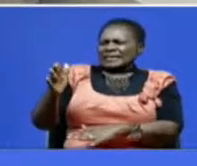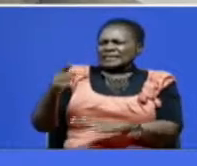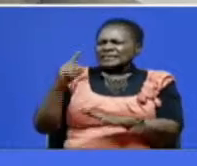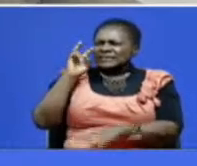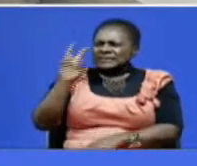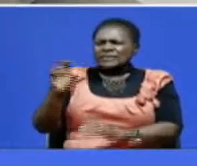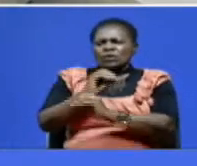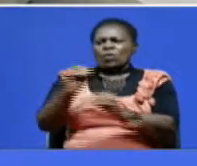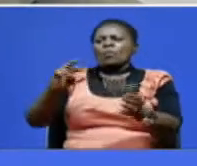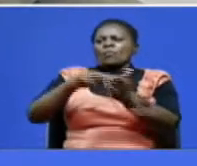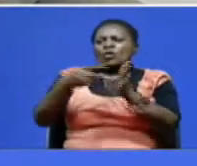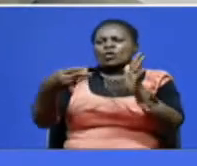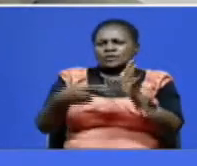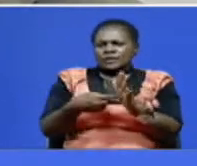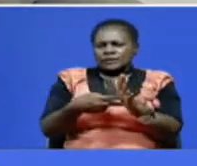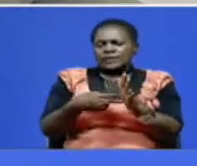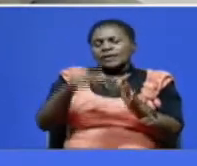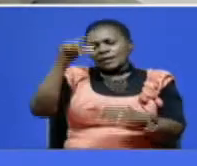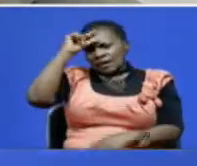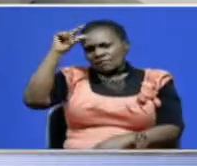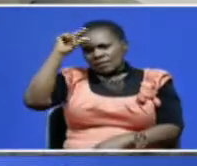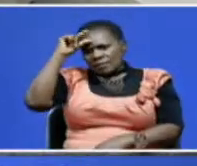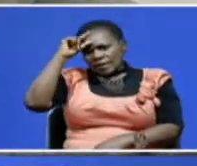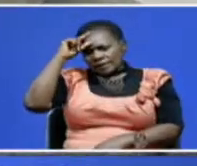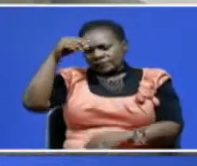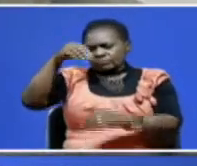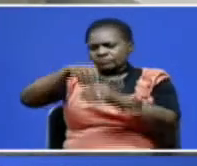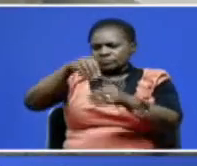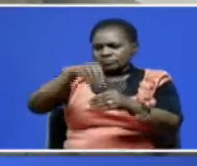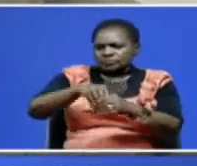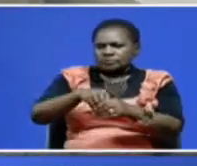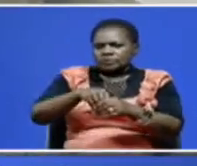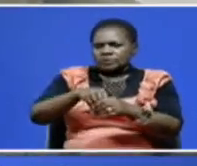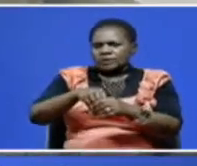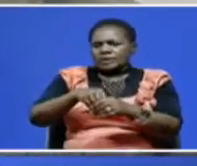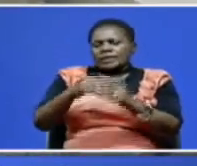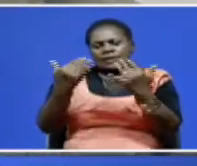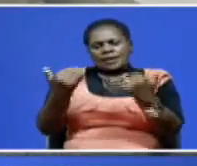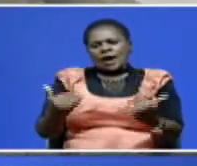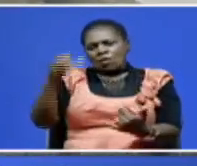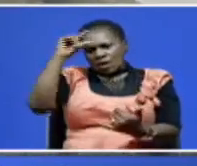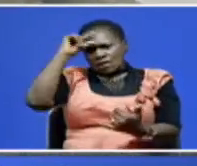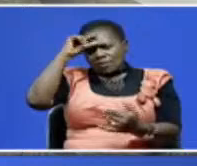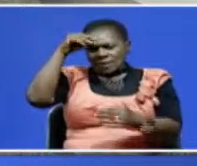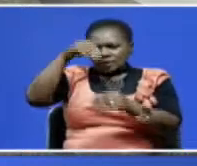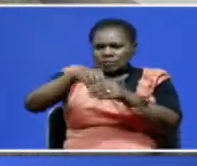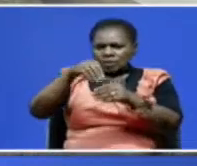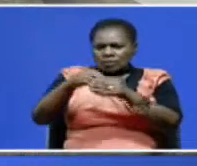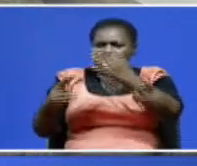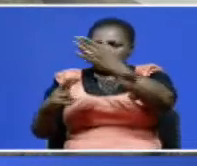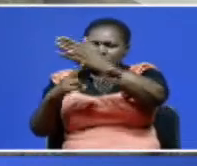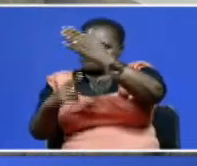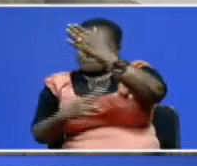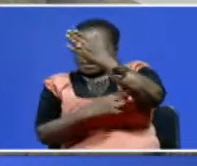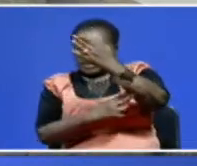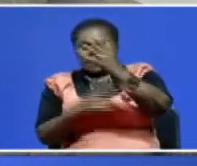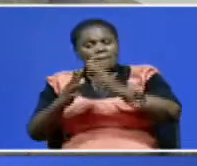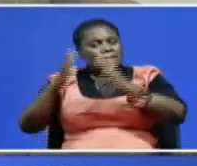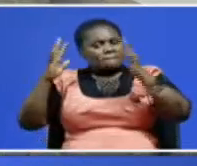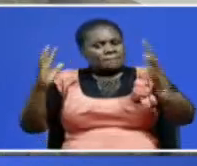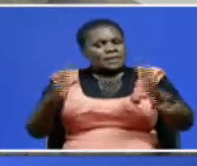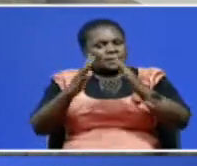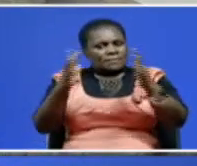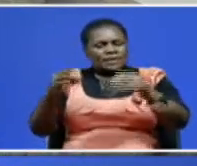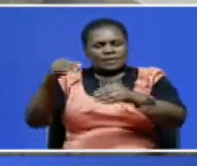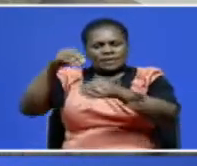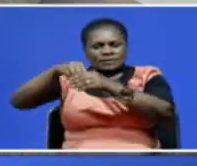kulingana na miradi ambayo serikali imewekeza. Mathalan, sasa hivi serikali imewekeza kwenye madaraja makubwa,